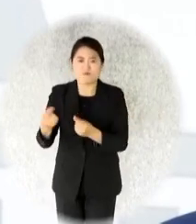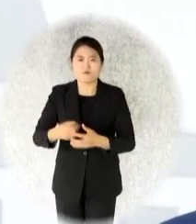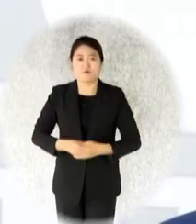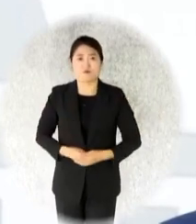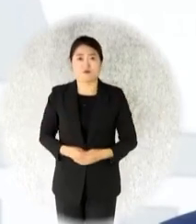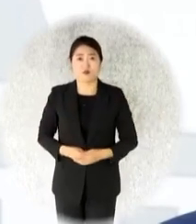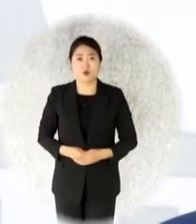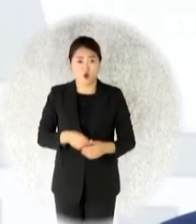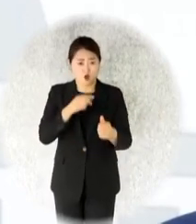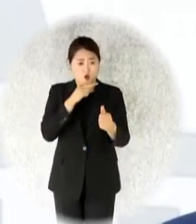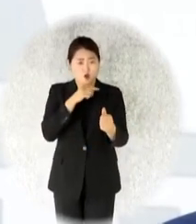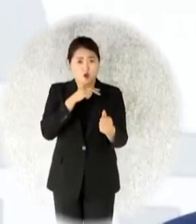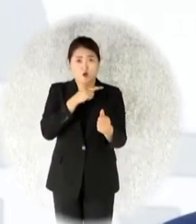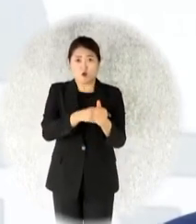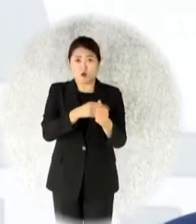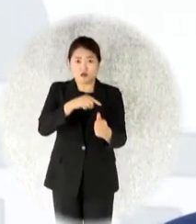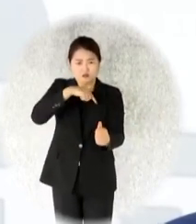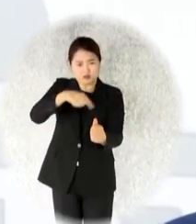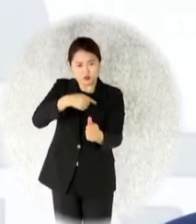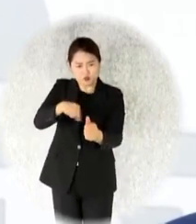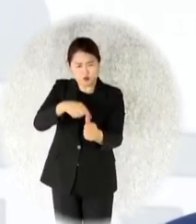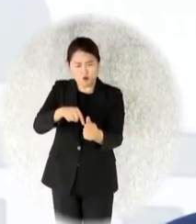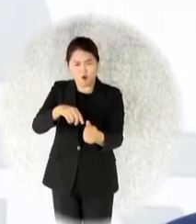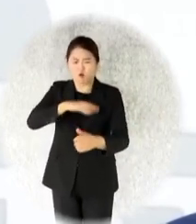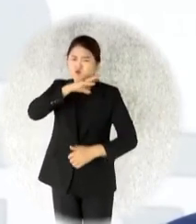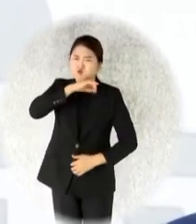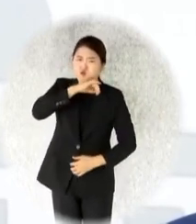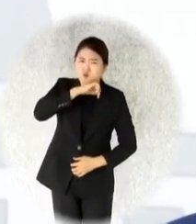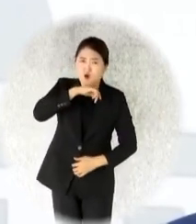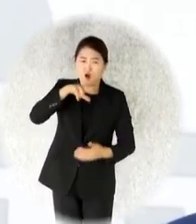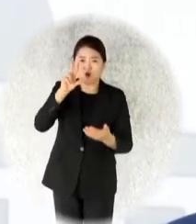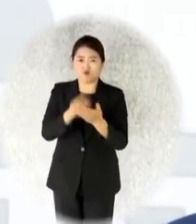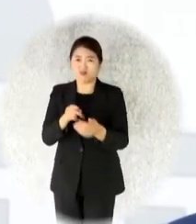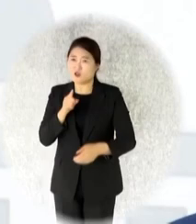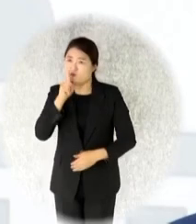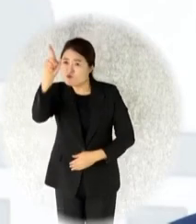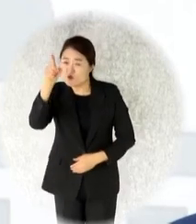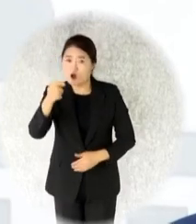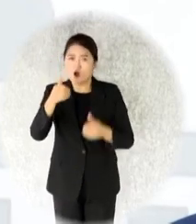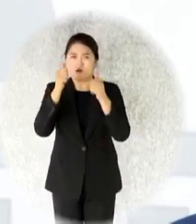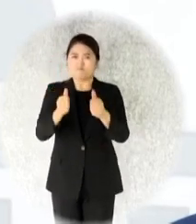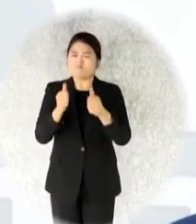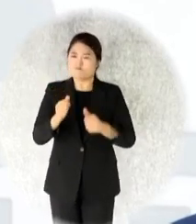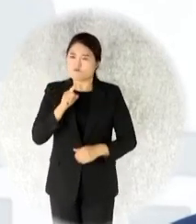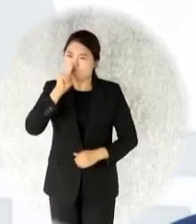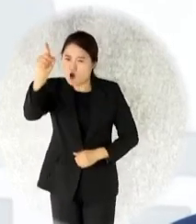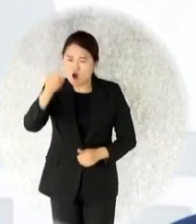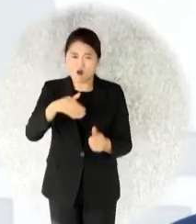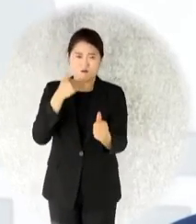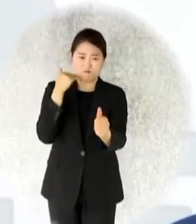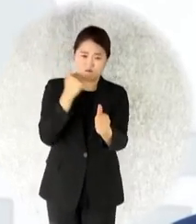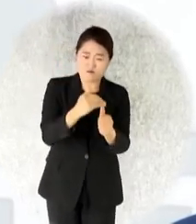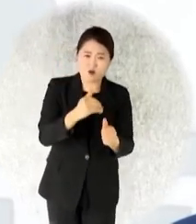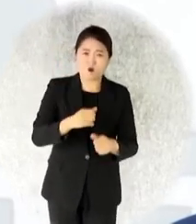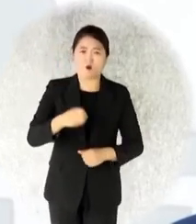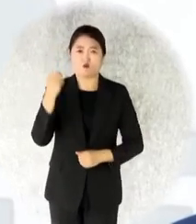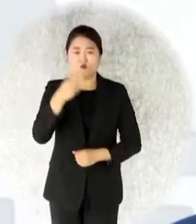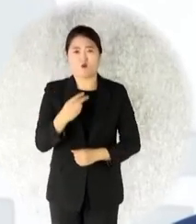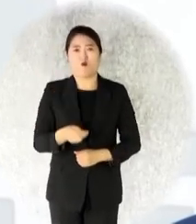교사의 지도에 대한 불만 문제의 제기 법적 조치지기 해제